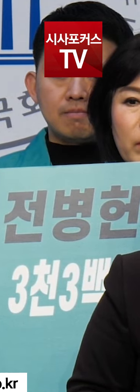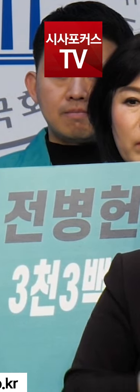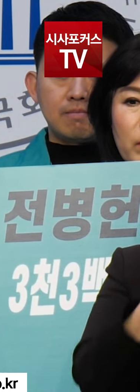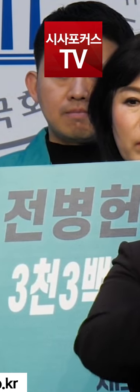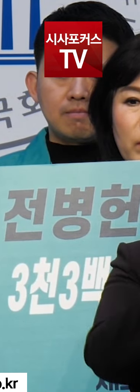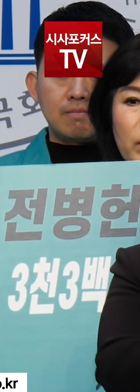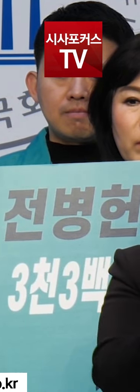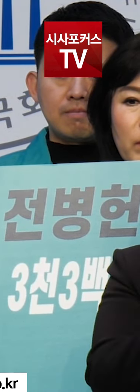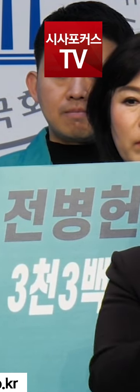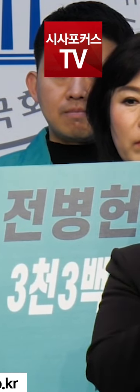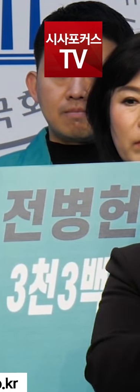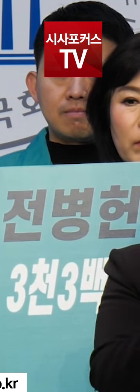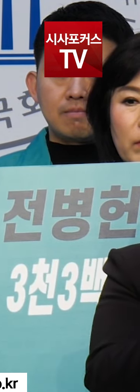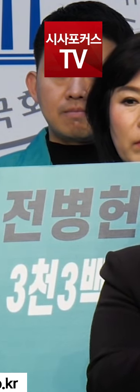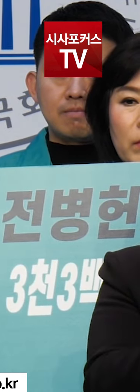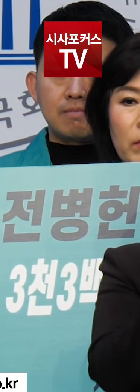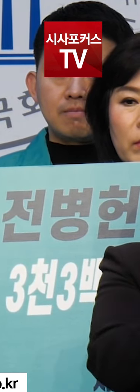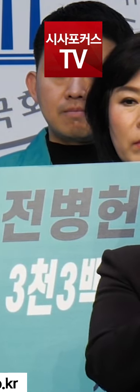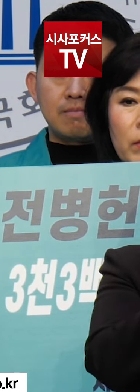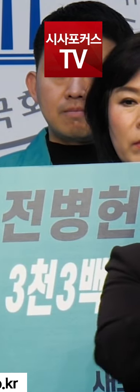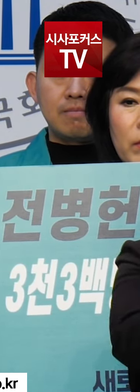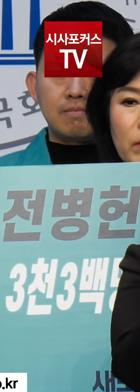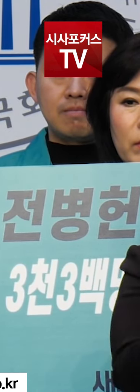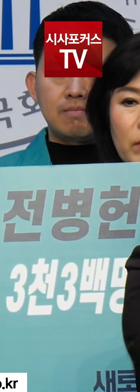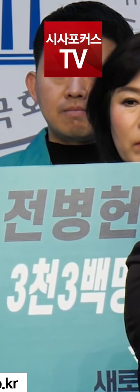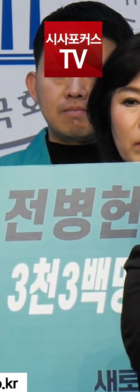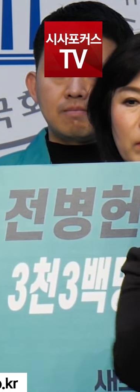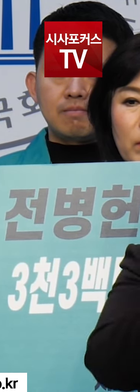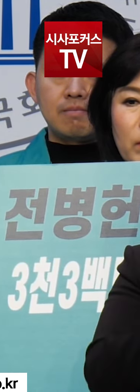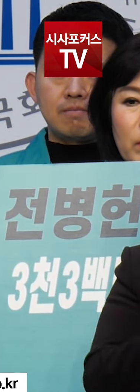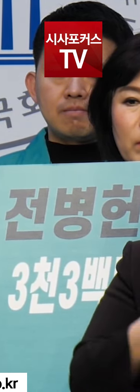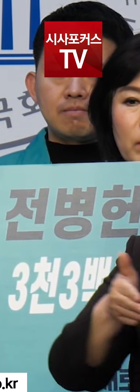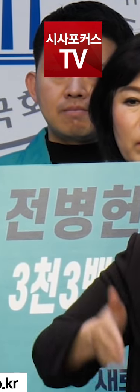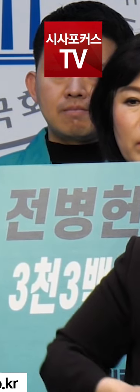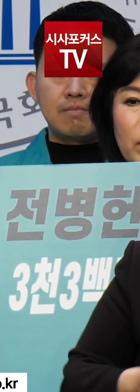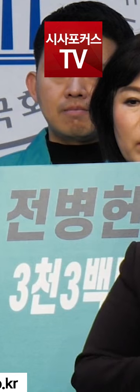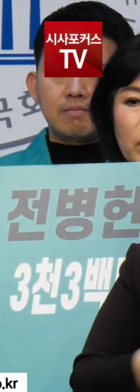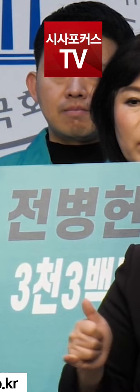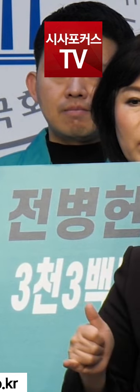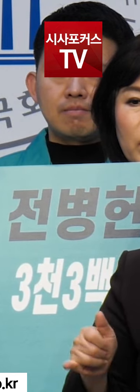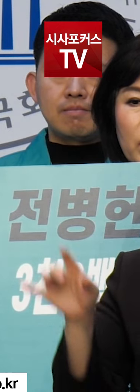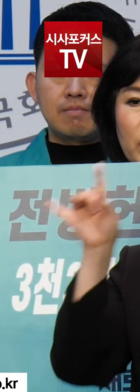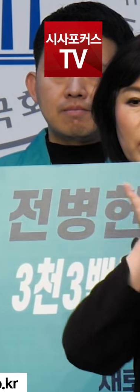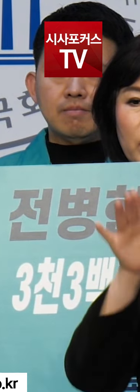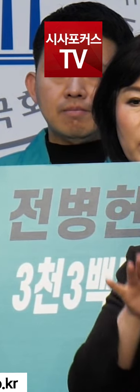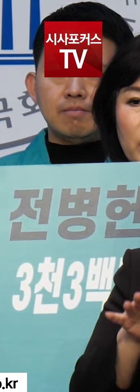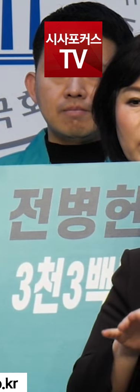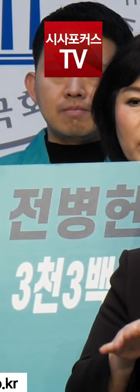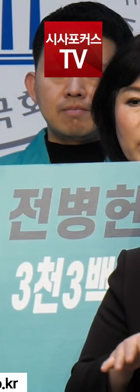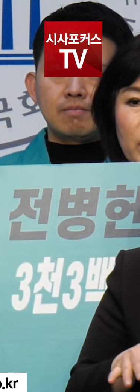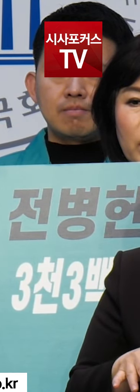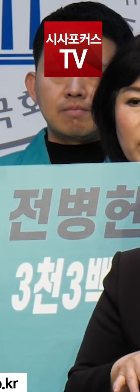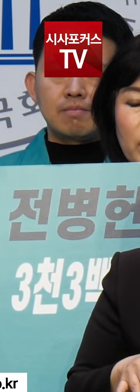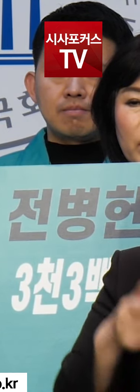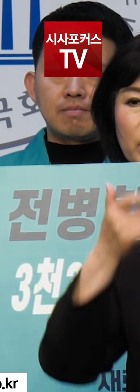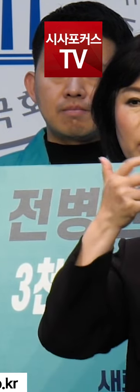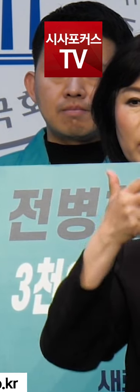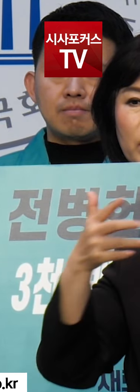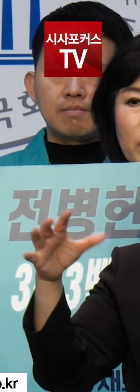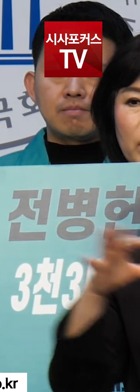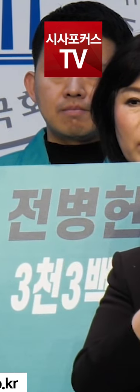민주당의 줄이었던 합리적 진보와 중도층이 설 자리는 사라졌고 그 자리는